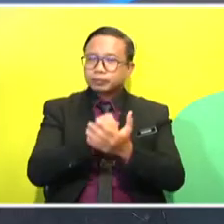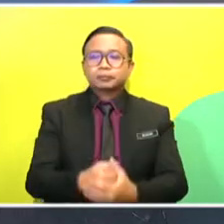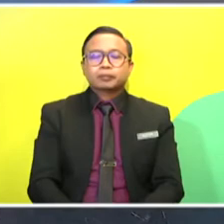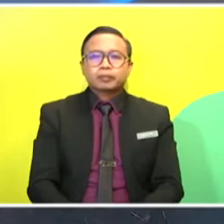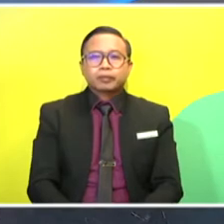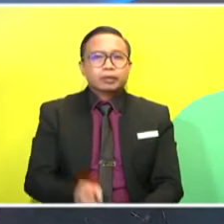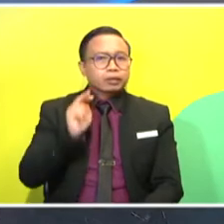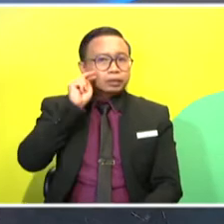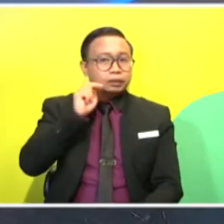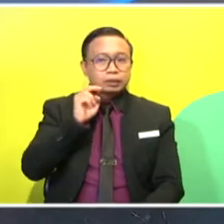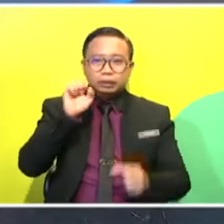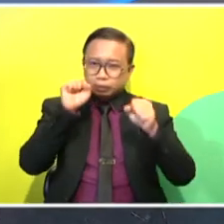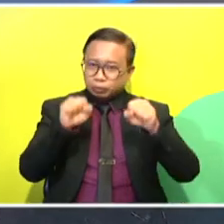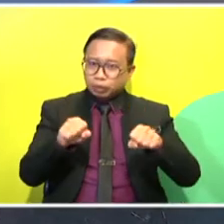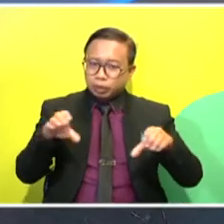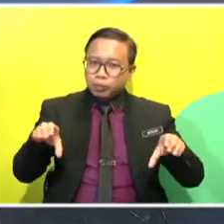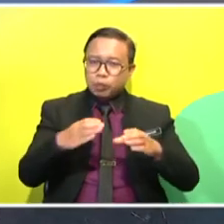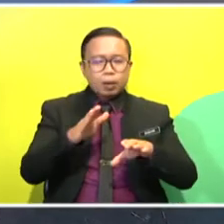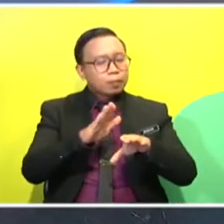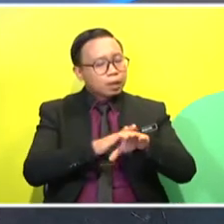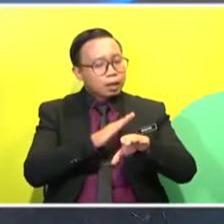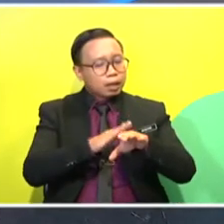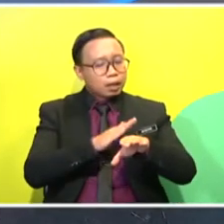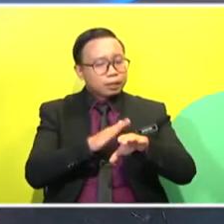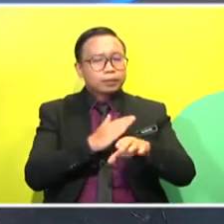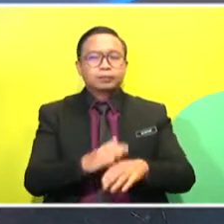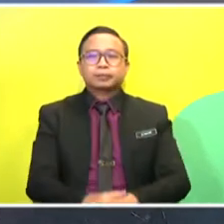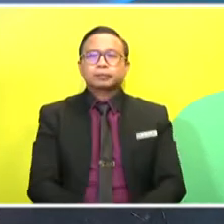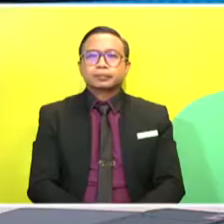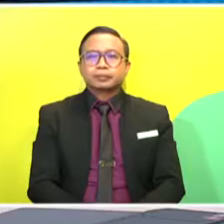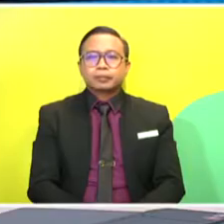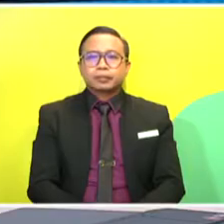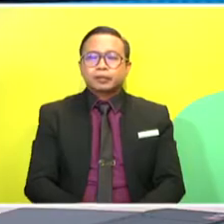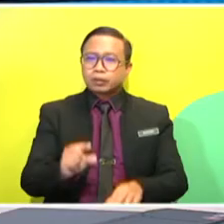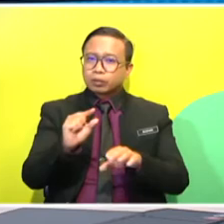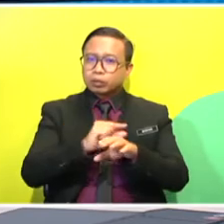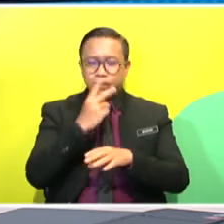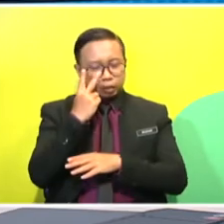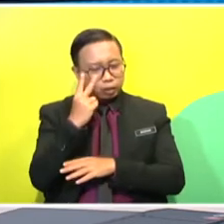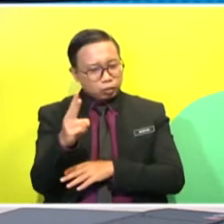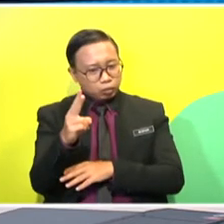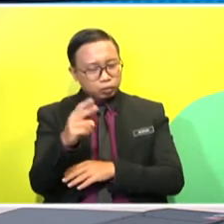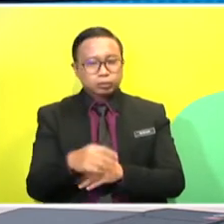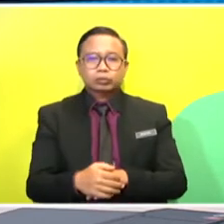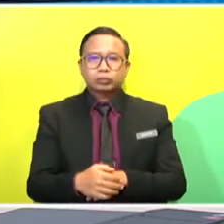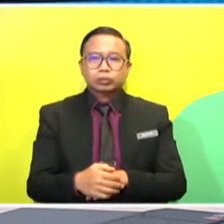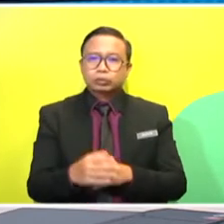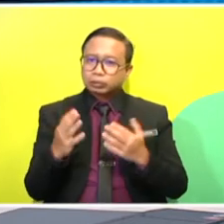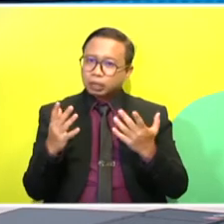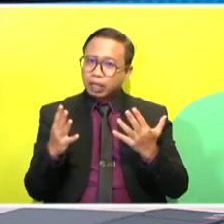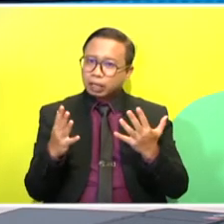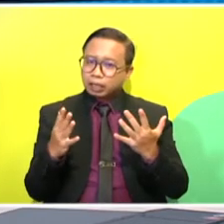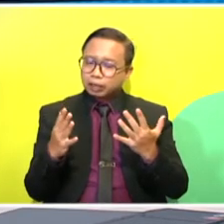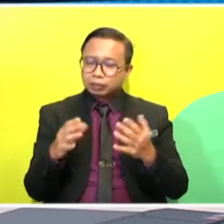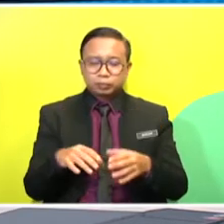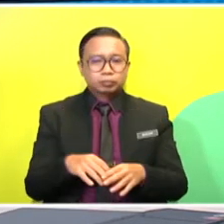boleh membuat walaupun secara perlahan sebab Nisa memerlukan pemerhatian menggunakan sensori motor dan